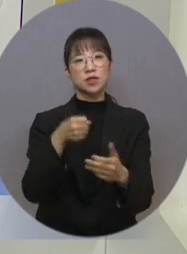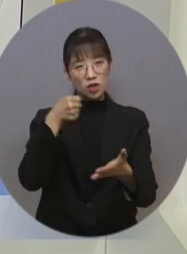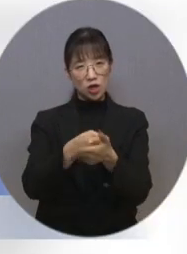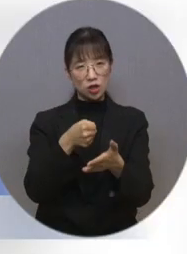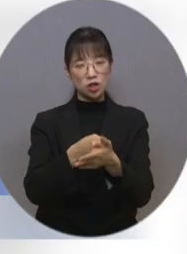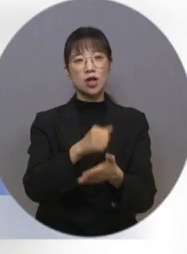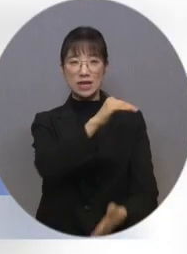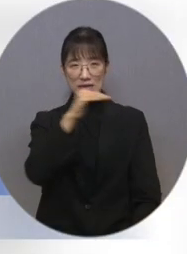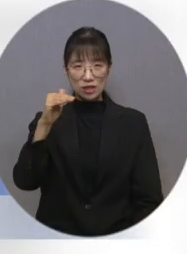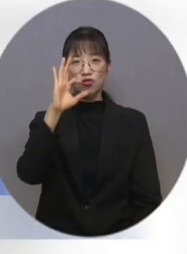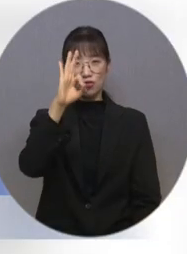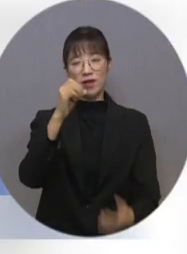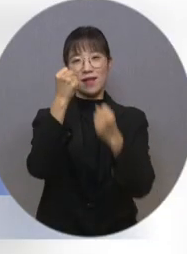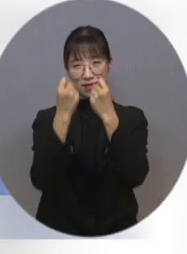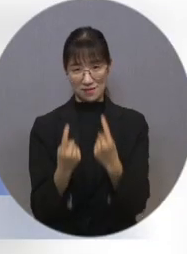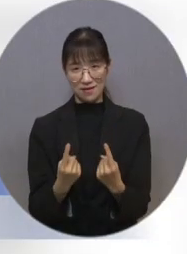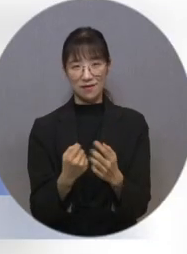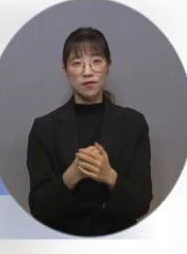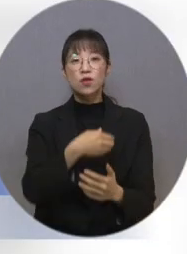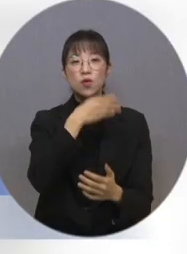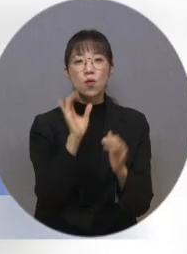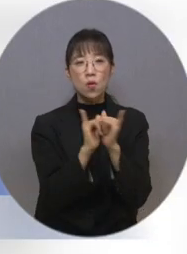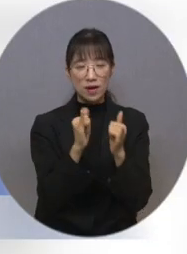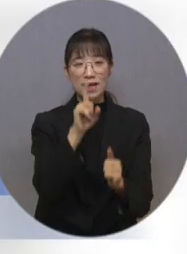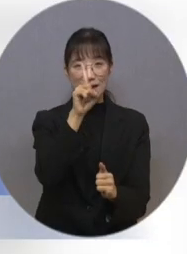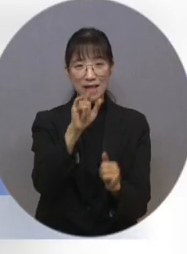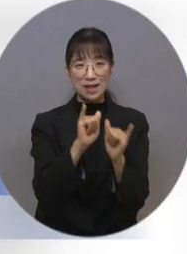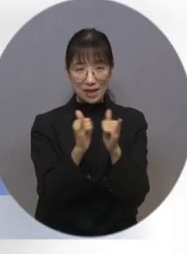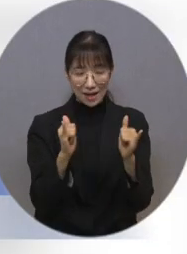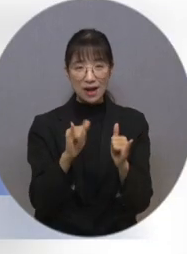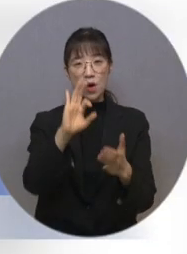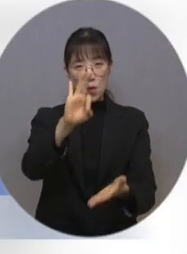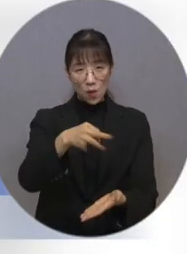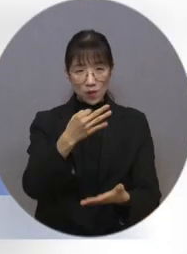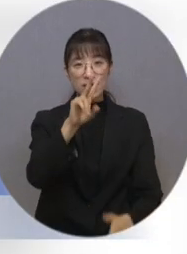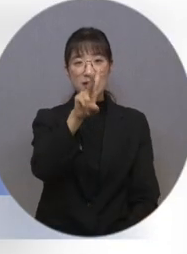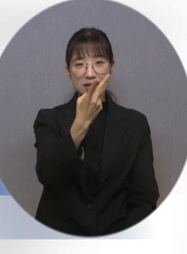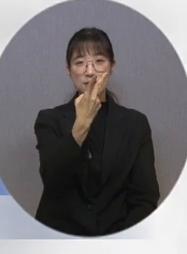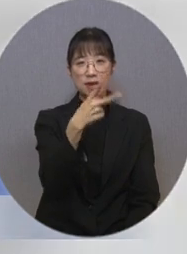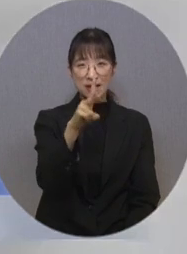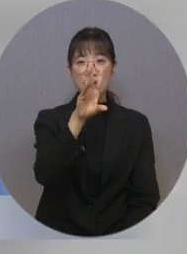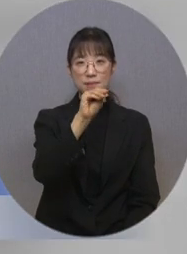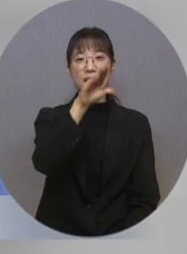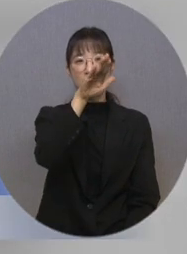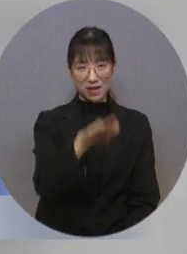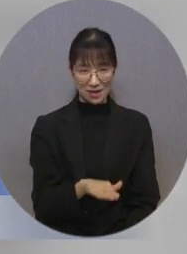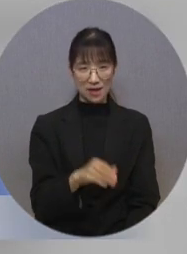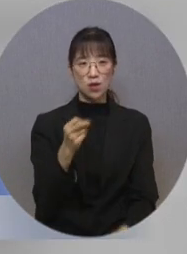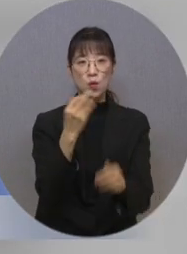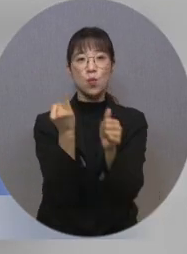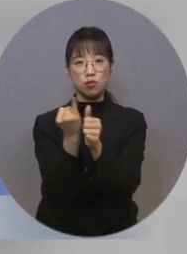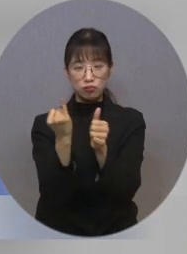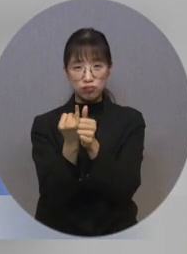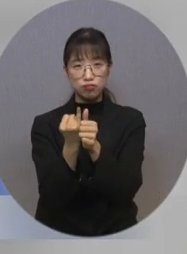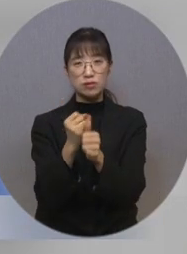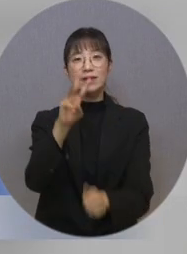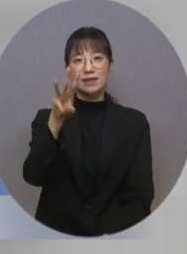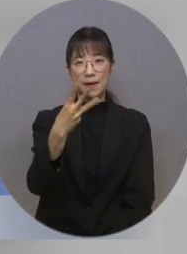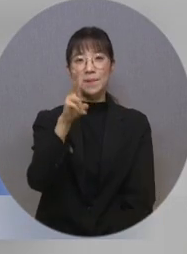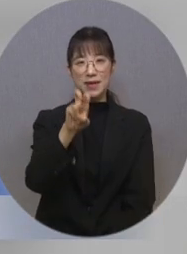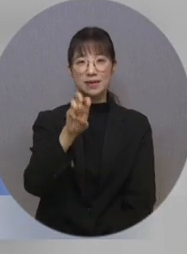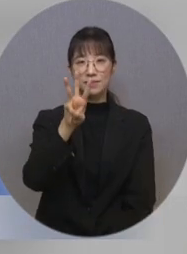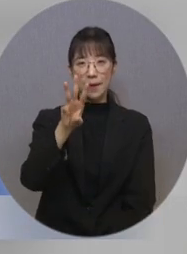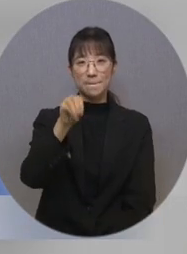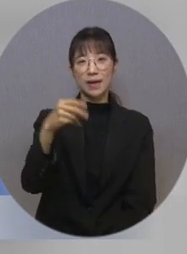완화됩니다 이에 따라 노인 단독가구의 경우 월 소득이 202만원 이하 부부가구의 경우